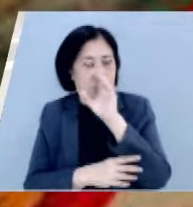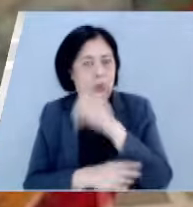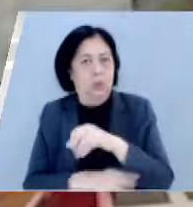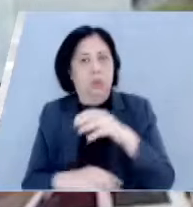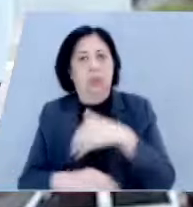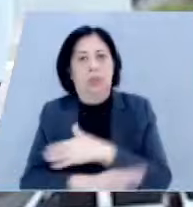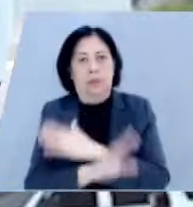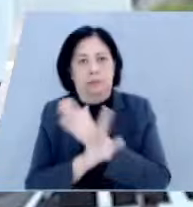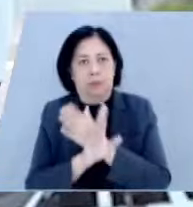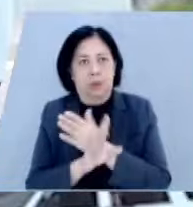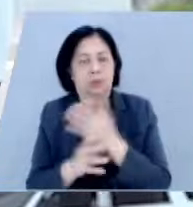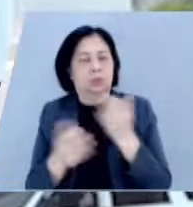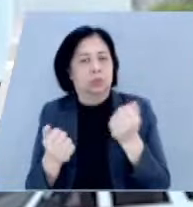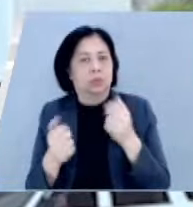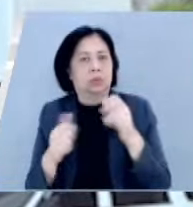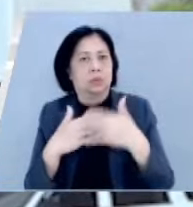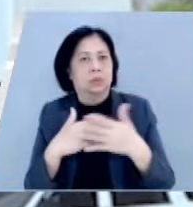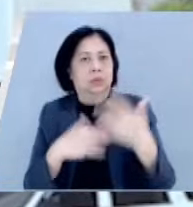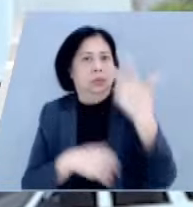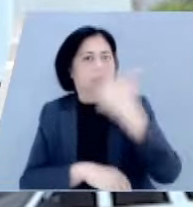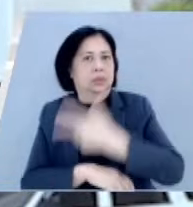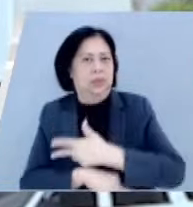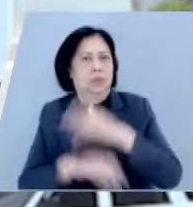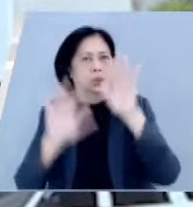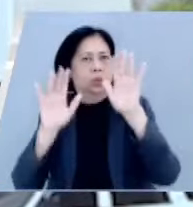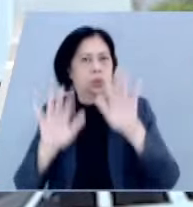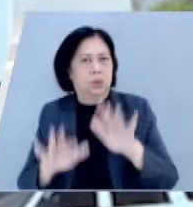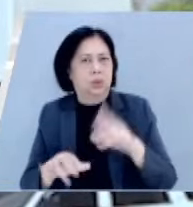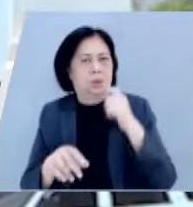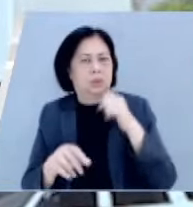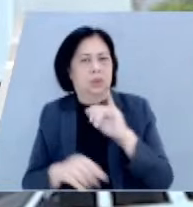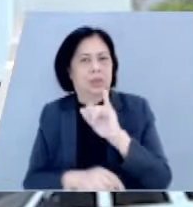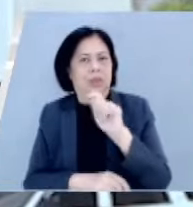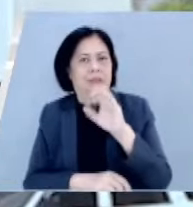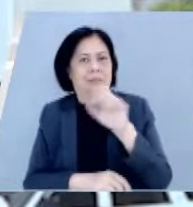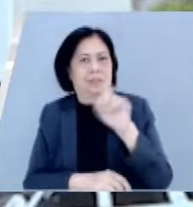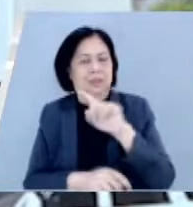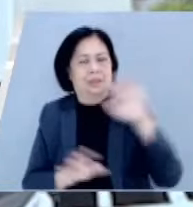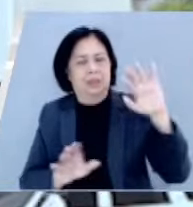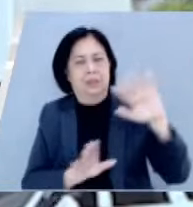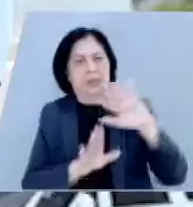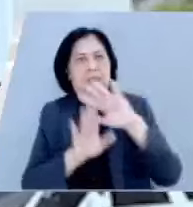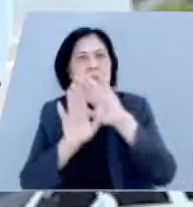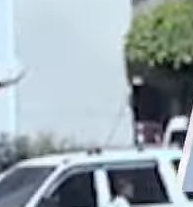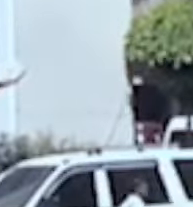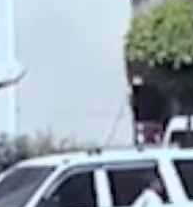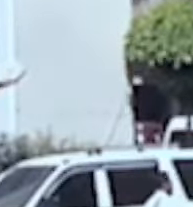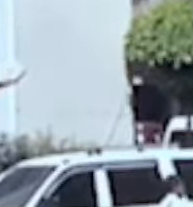posible ang ulan sa susunod na tatlong araw dahil sa Intertropical Convergence Zone o ITCZ.